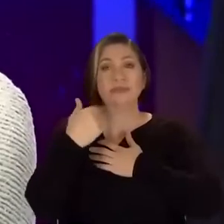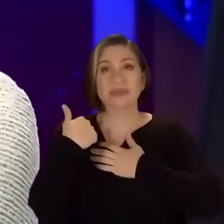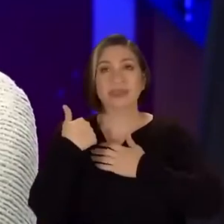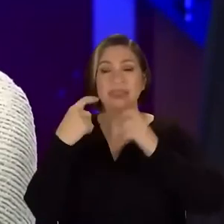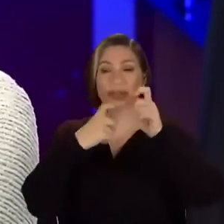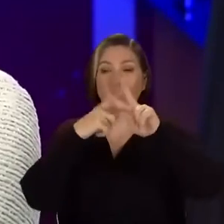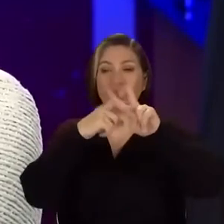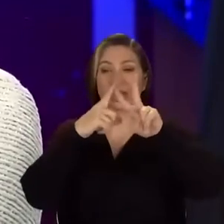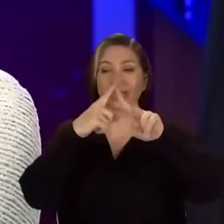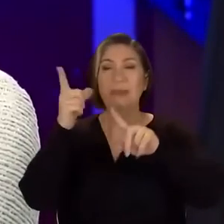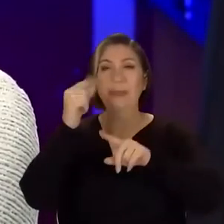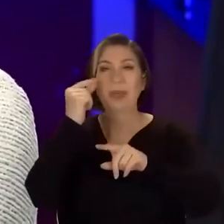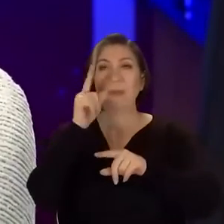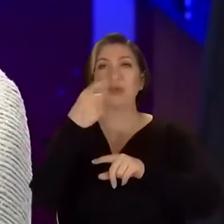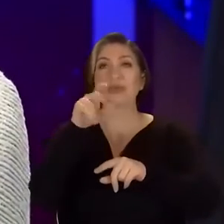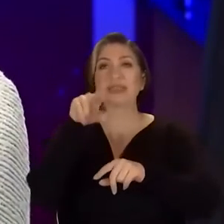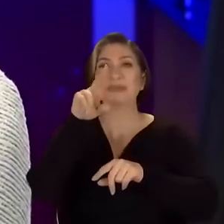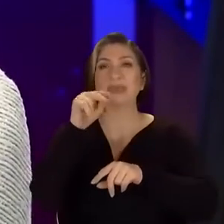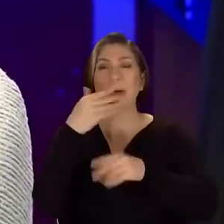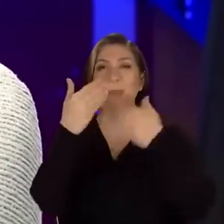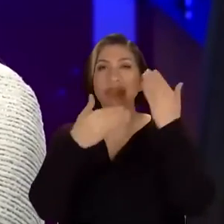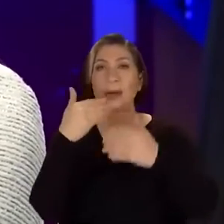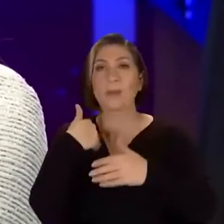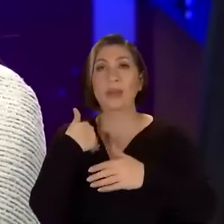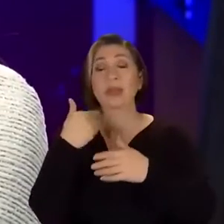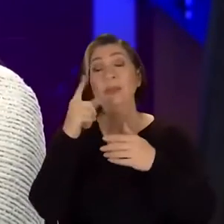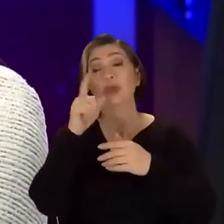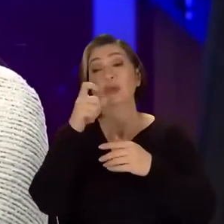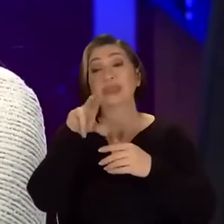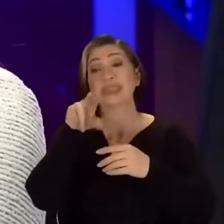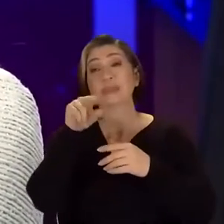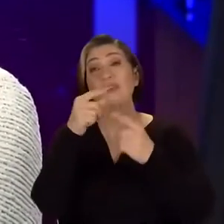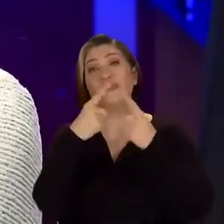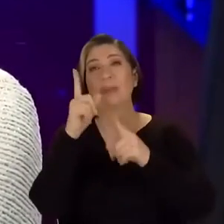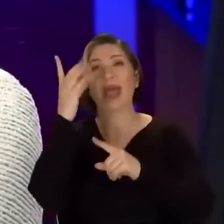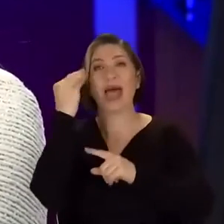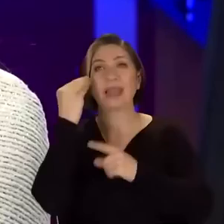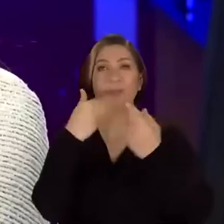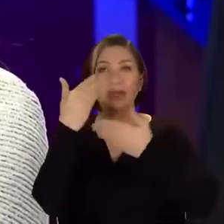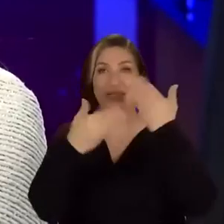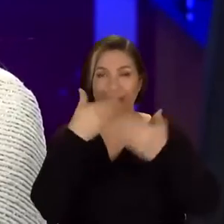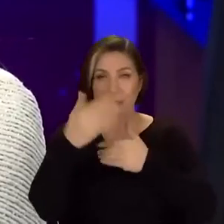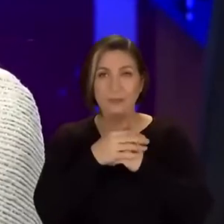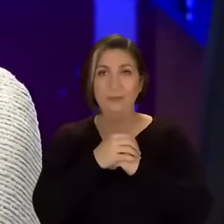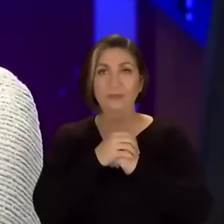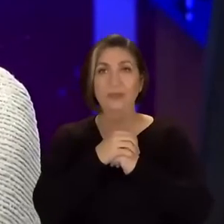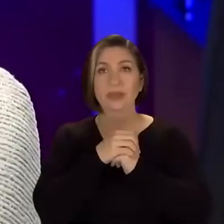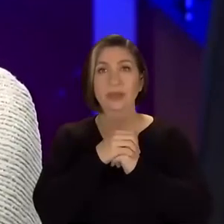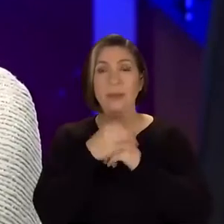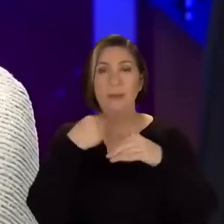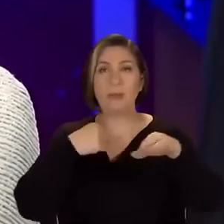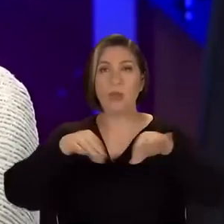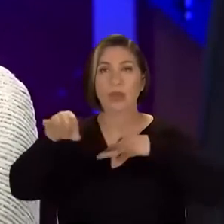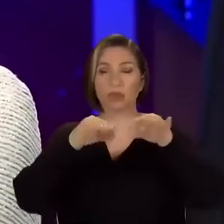Şant Bey de 70'lerden bahsetti. 70'lerden farklı bir anlamda bahsedeyim ben şimdi size. Ben